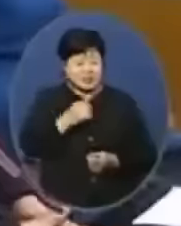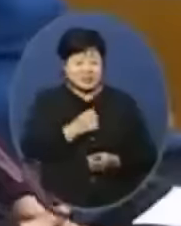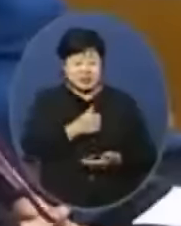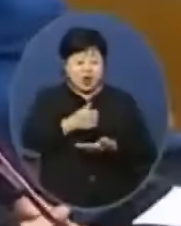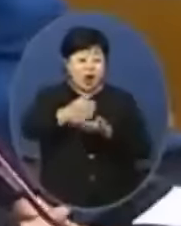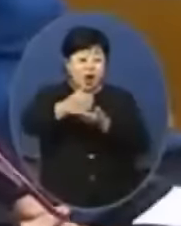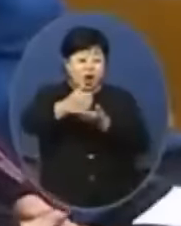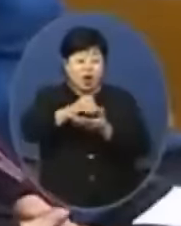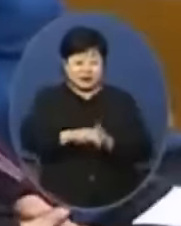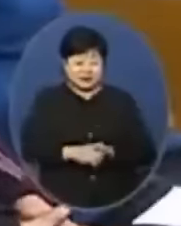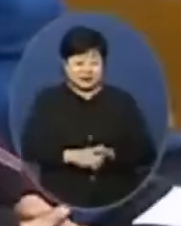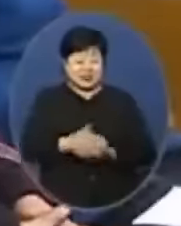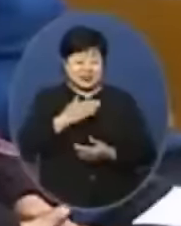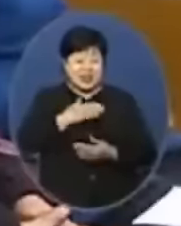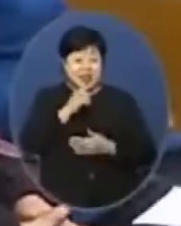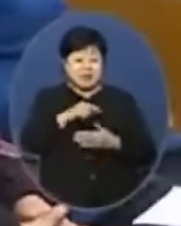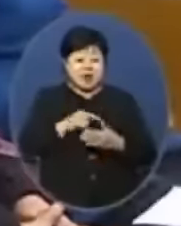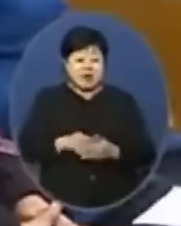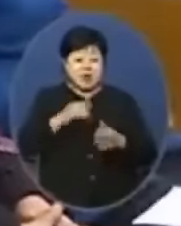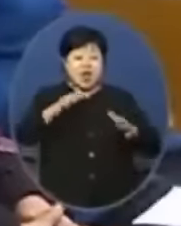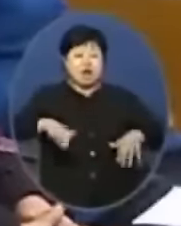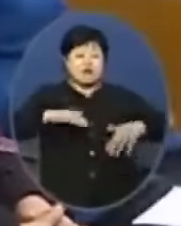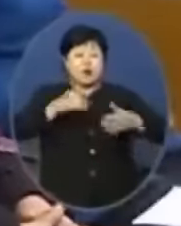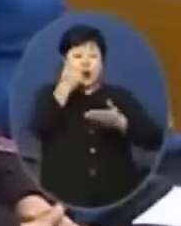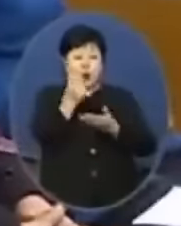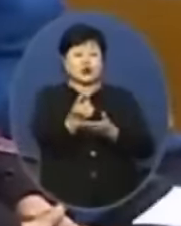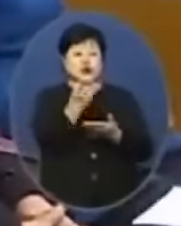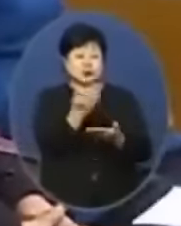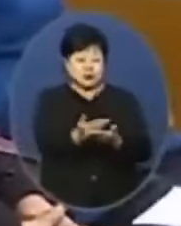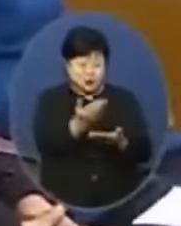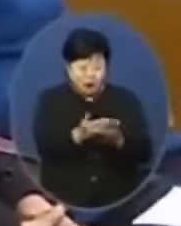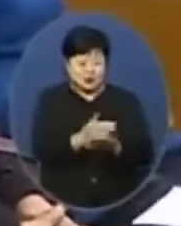성령이여, 내 마음에 불어오시옵소서.